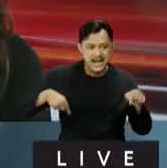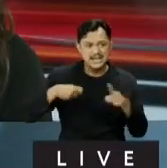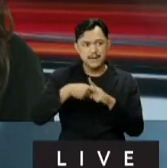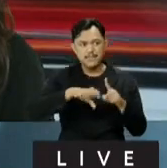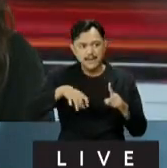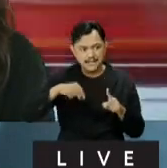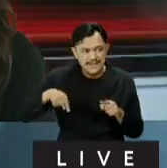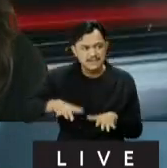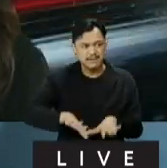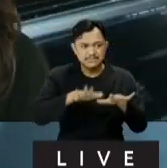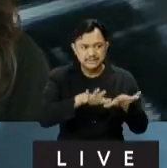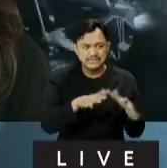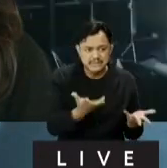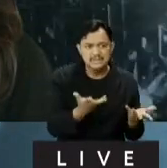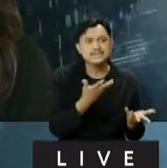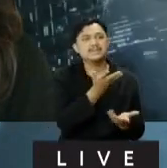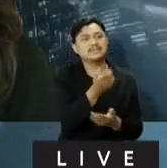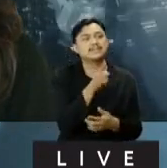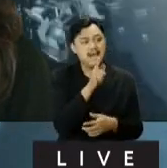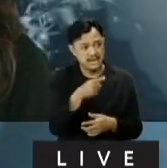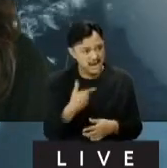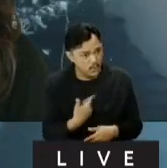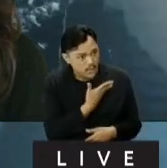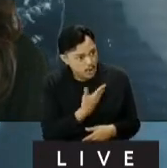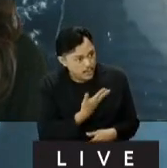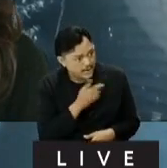dan bagaimana kondisi korban di sana?